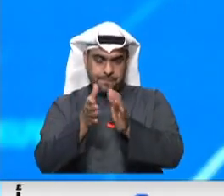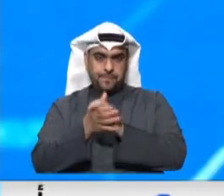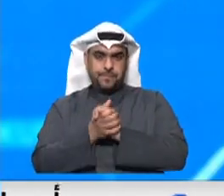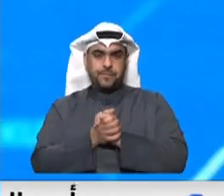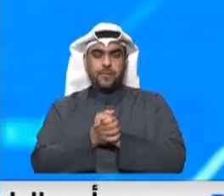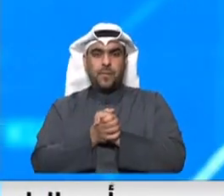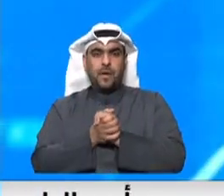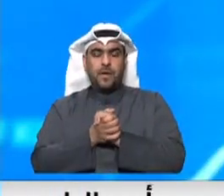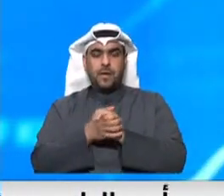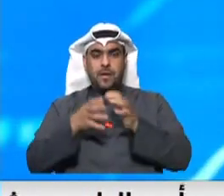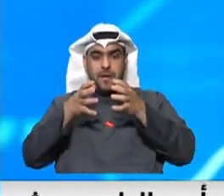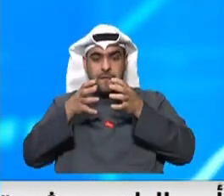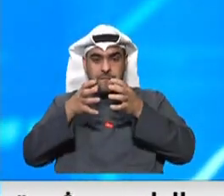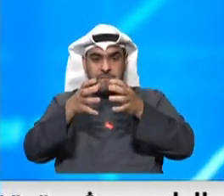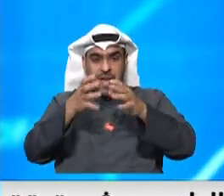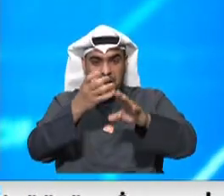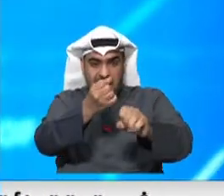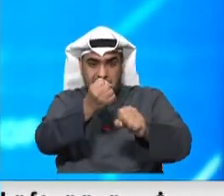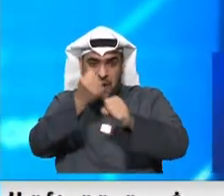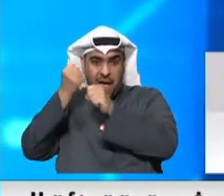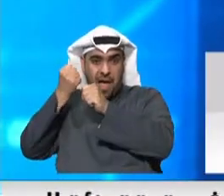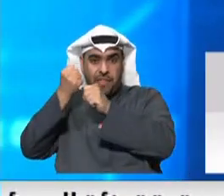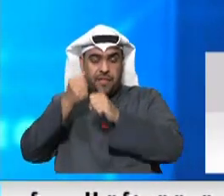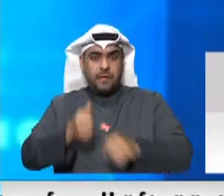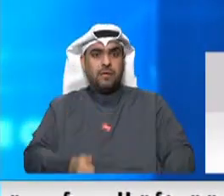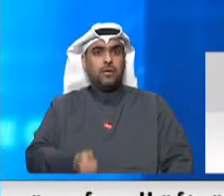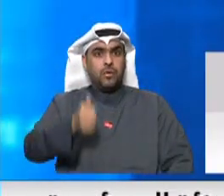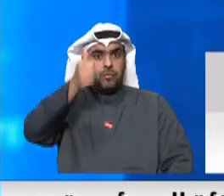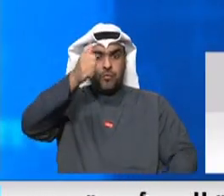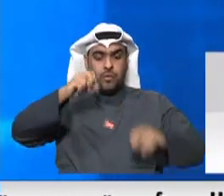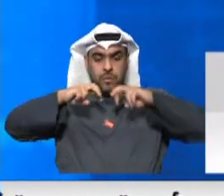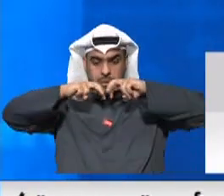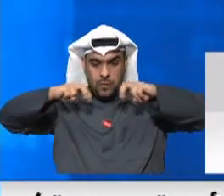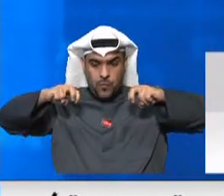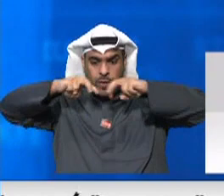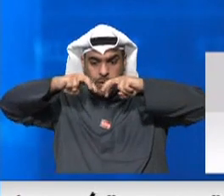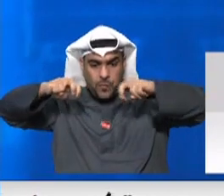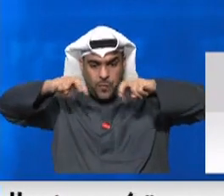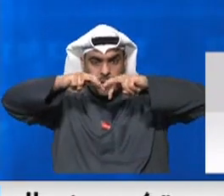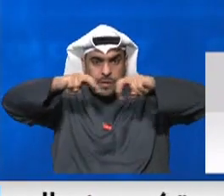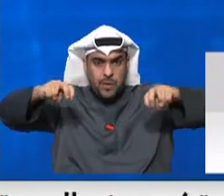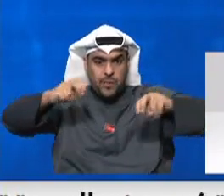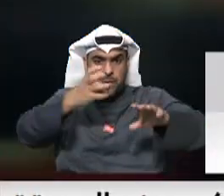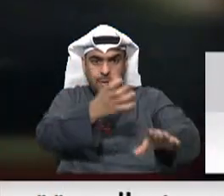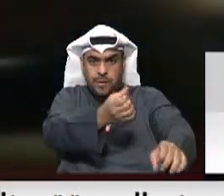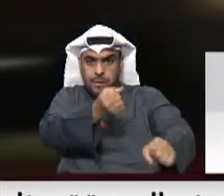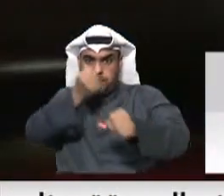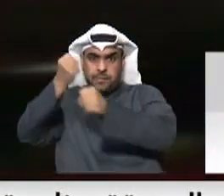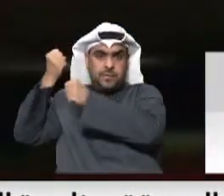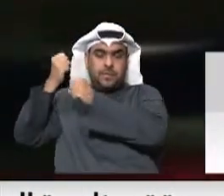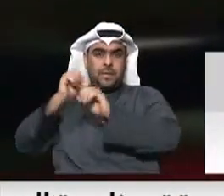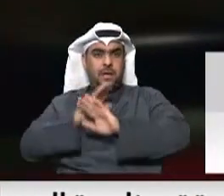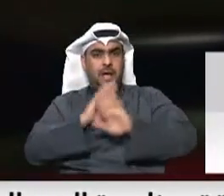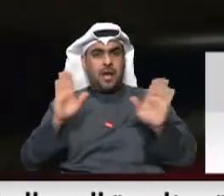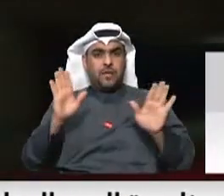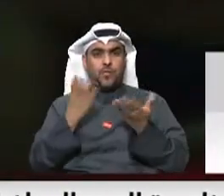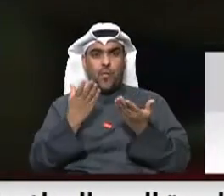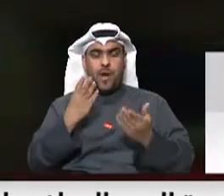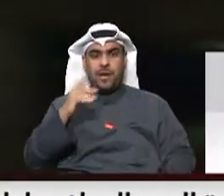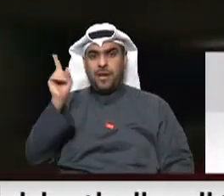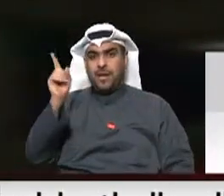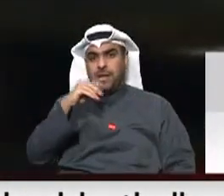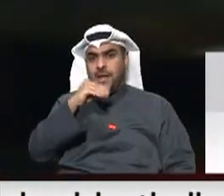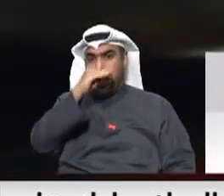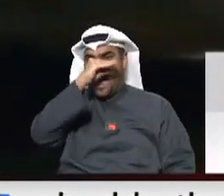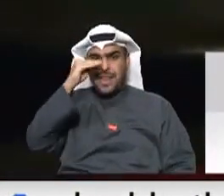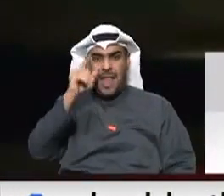فقدت فرق الإغاثة امرأة تركية تحت الأنقاض في ولاية كهرمان مراش بعد مضي 11 يوما على